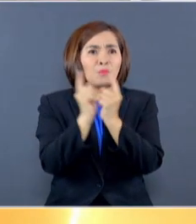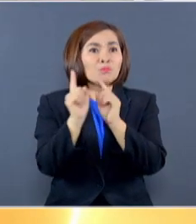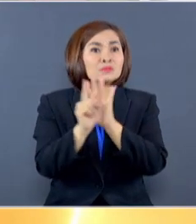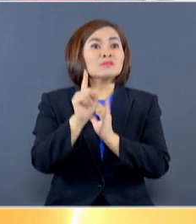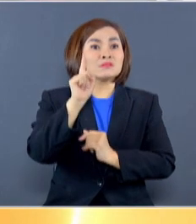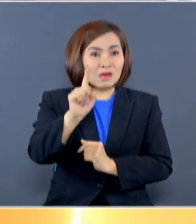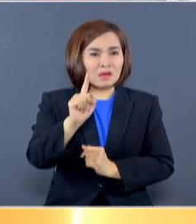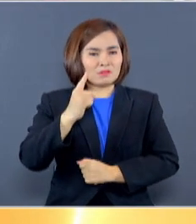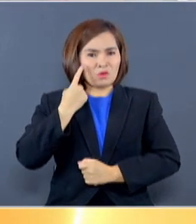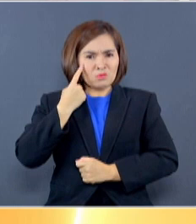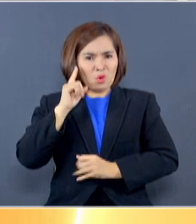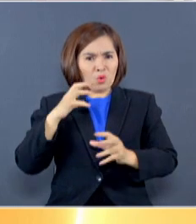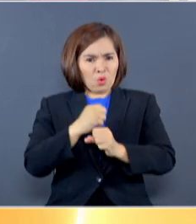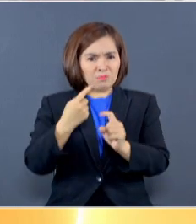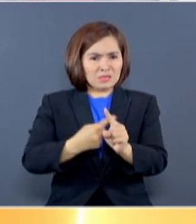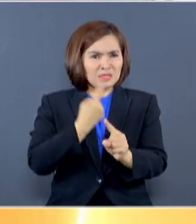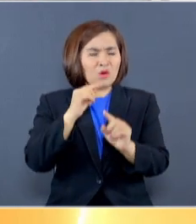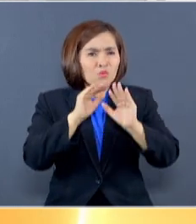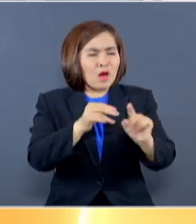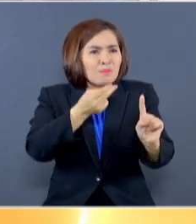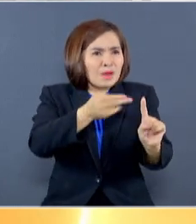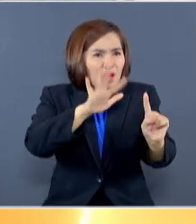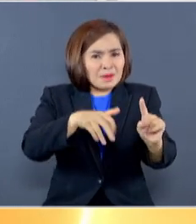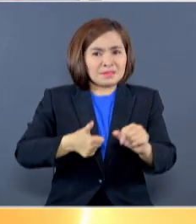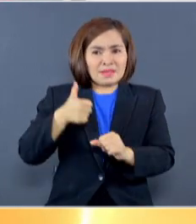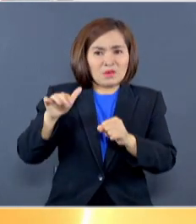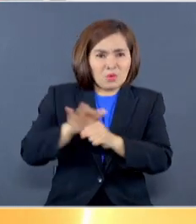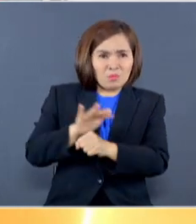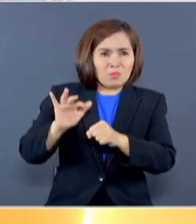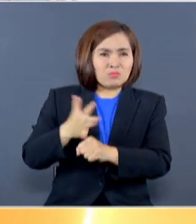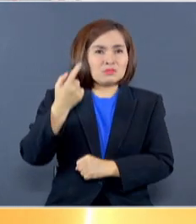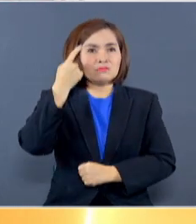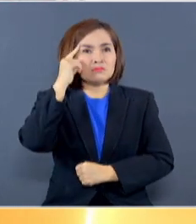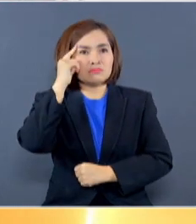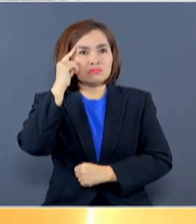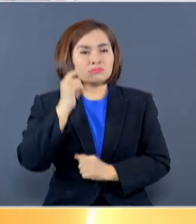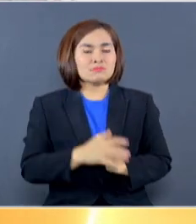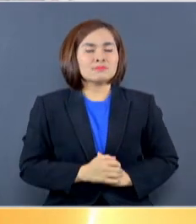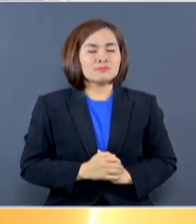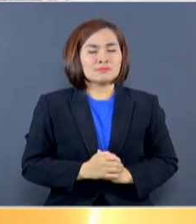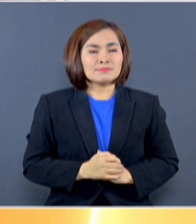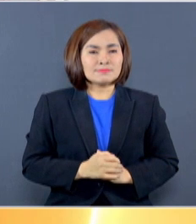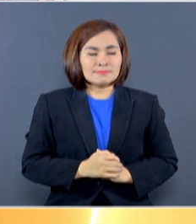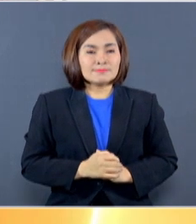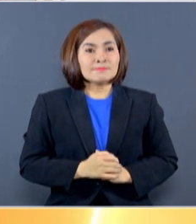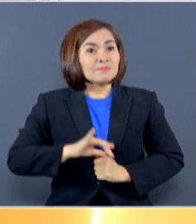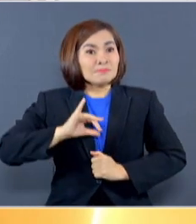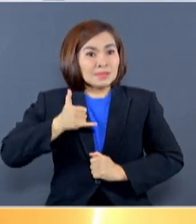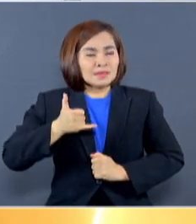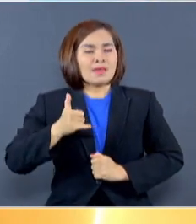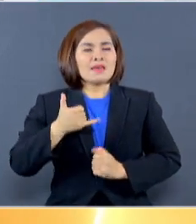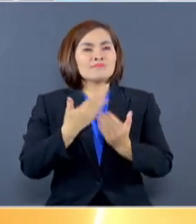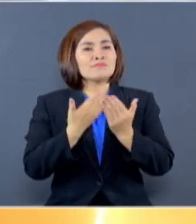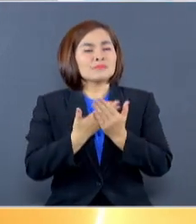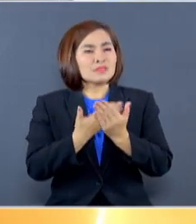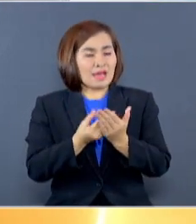ดังนั้นก็ไม่รู้หรอกฮะว่าในหนึ่งเดือนนั้นที่ฝากไป 15,000 น่ะจริงๆแล้วอ่ะผู้ต้องขังอ่ะได้ใช้จริงๆเท่าไหร่หรือว่าเงิน